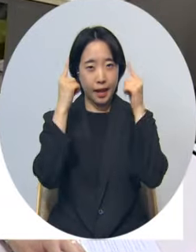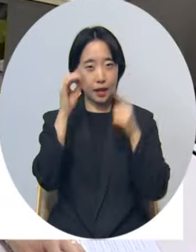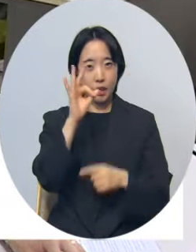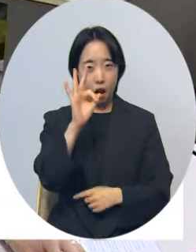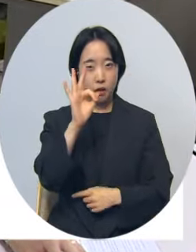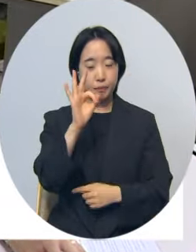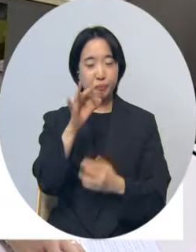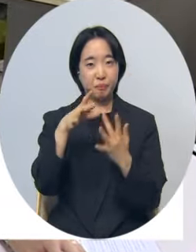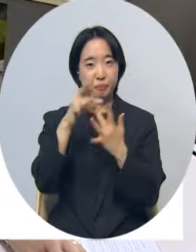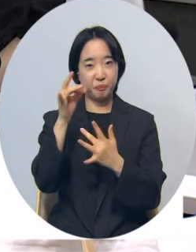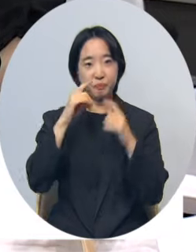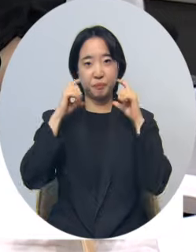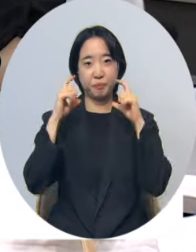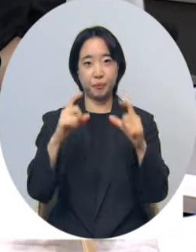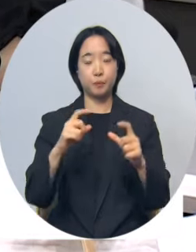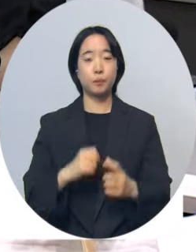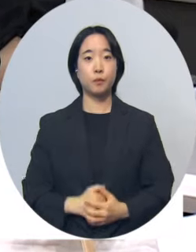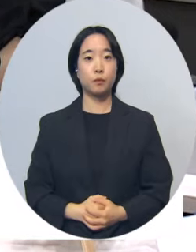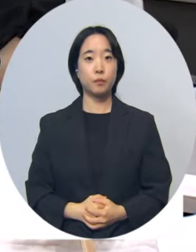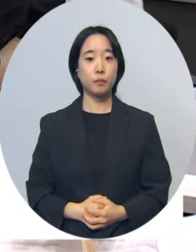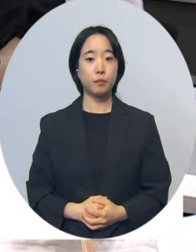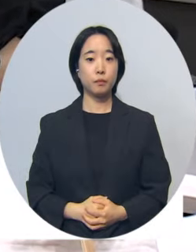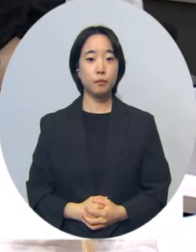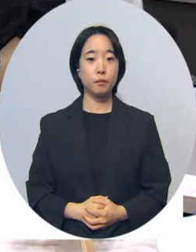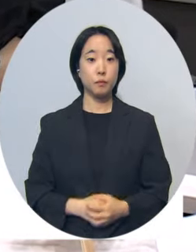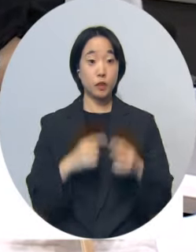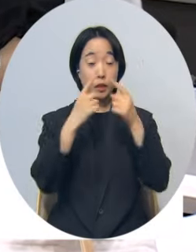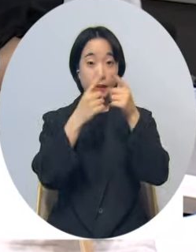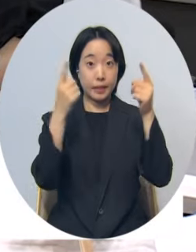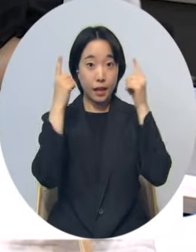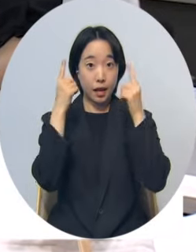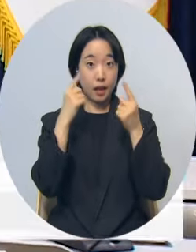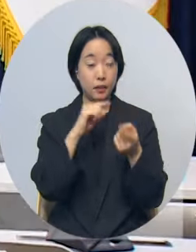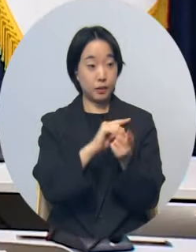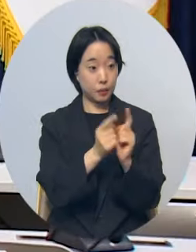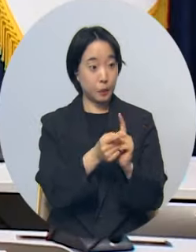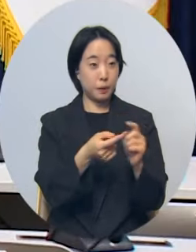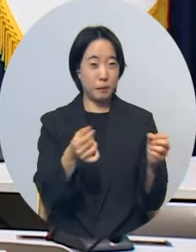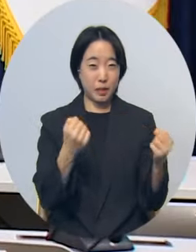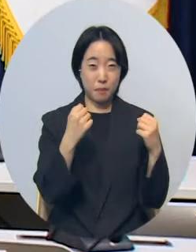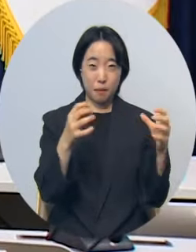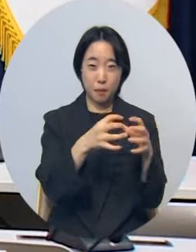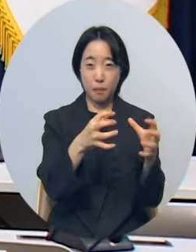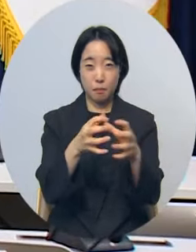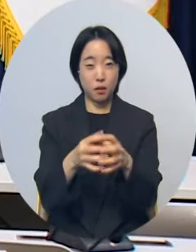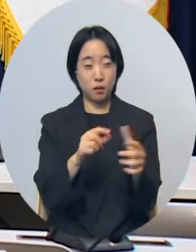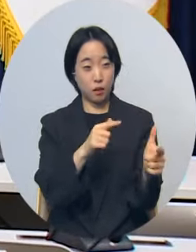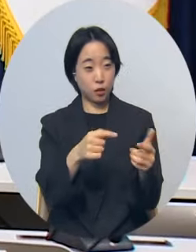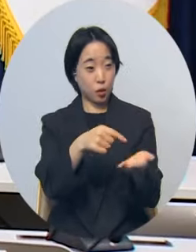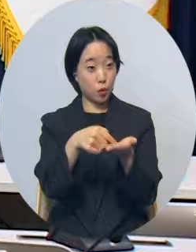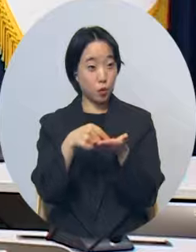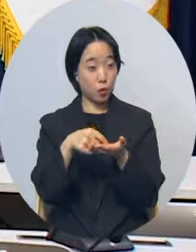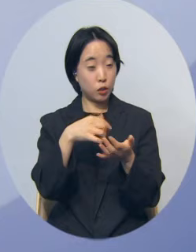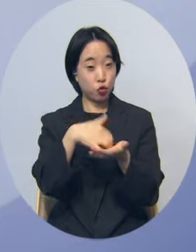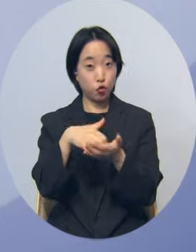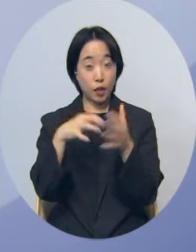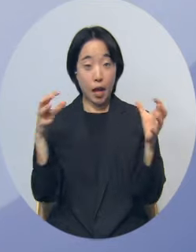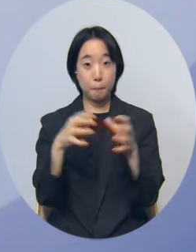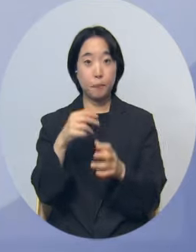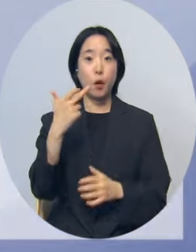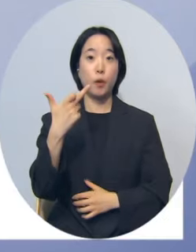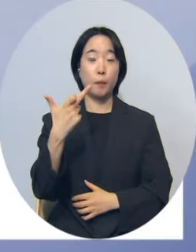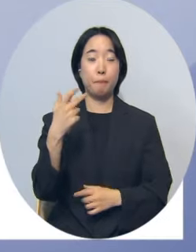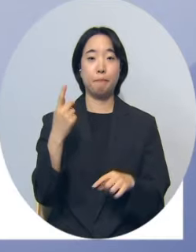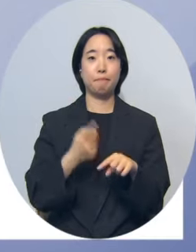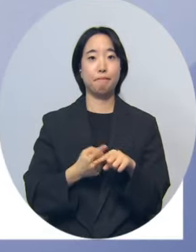10곳을 선정했습니다. 통합과 연합을 염두에 두고 신청한 학교를 고려하면 모두 17개교입니다.